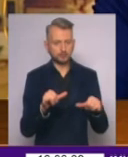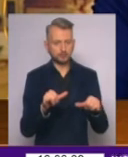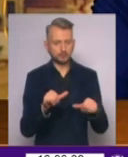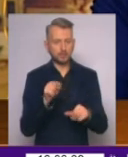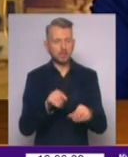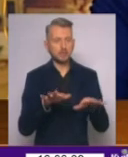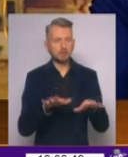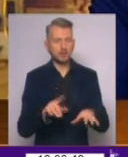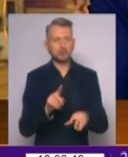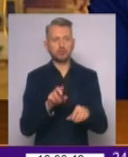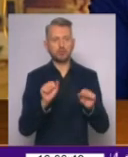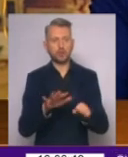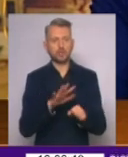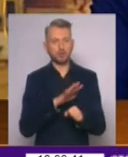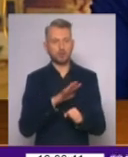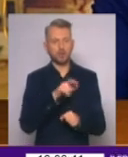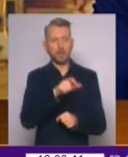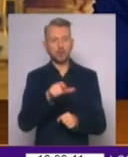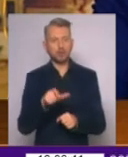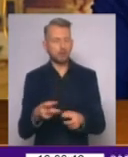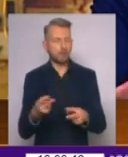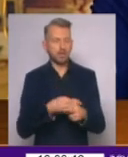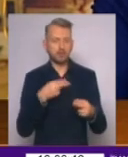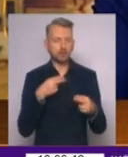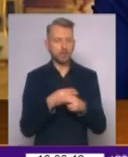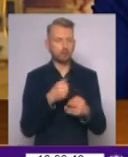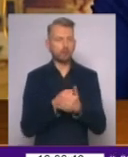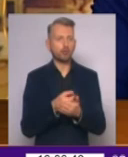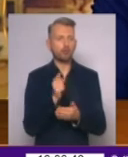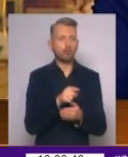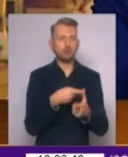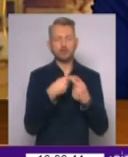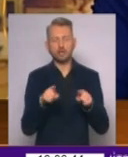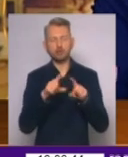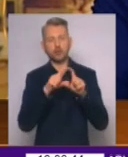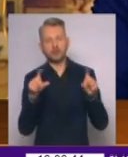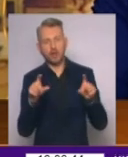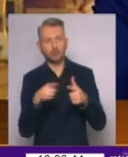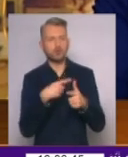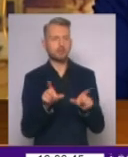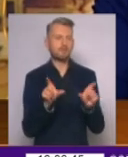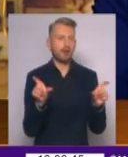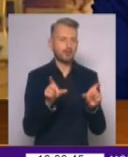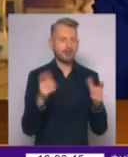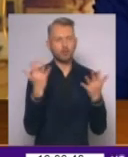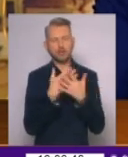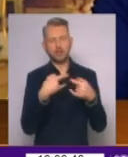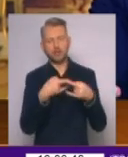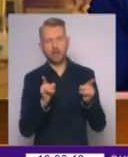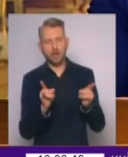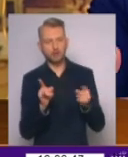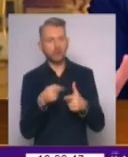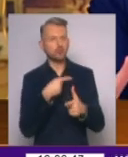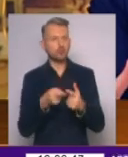цих місць для того, щоб можна було людям безперешкодно до того чи іншого закладу, чи магазину, чи кінотеатру,